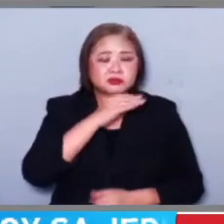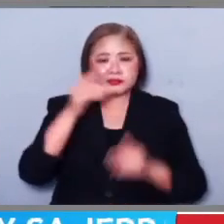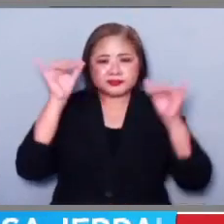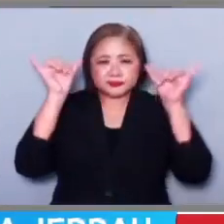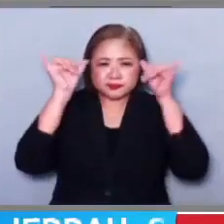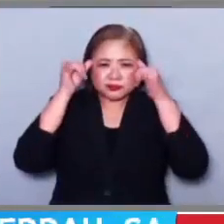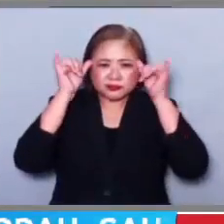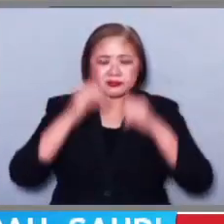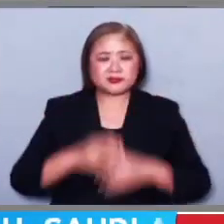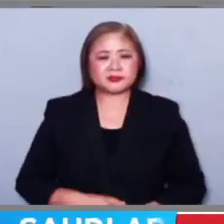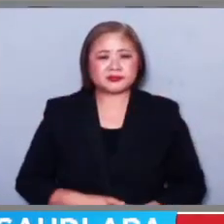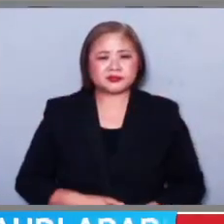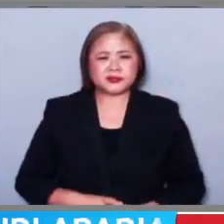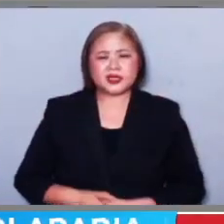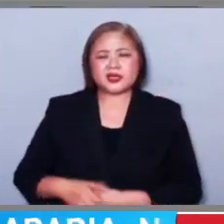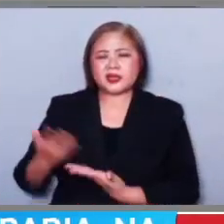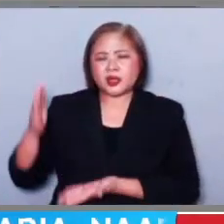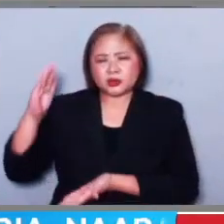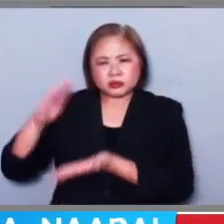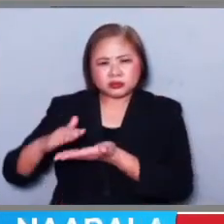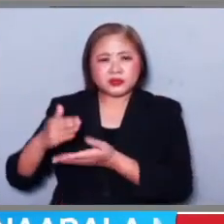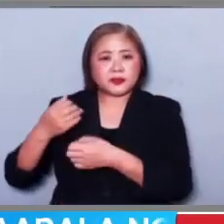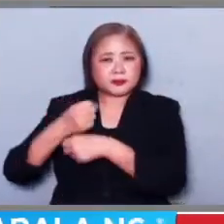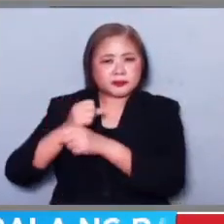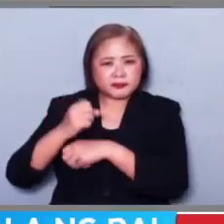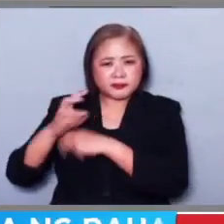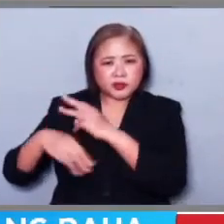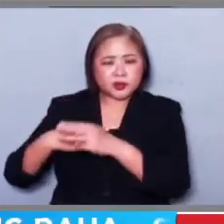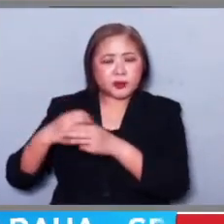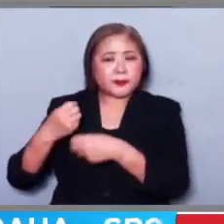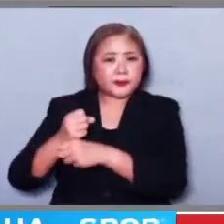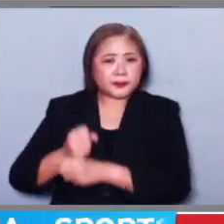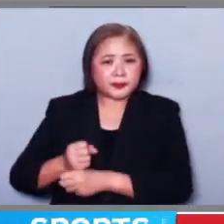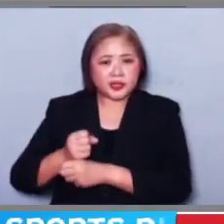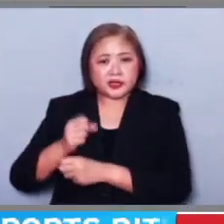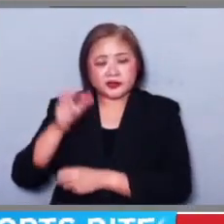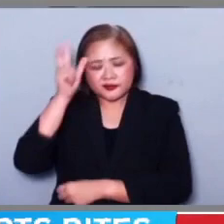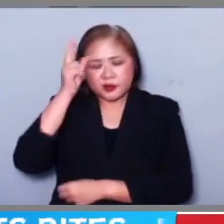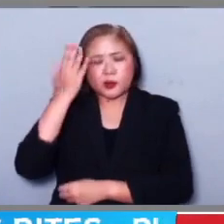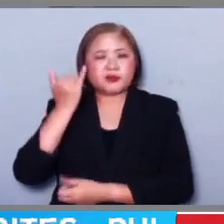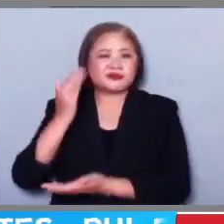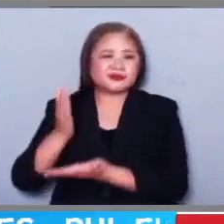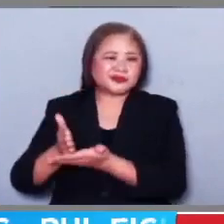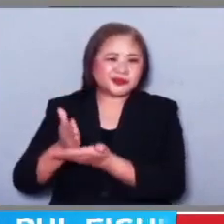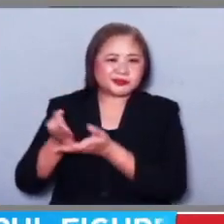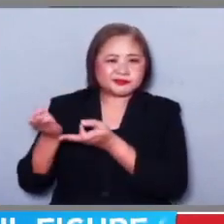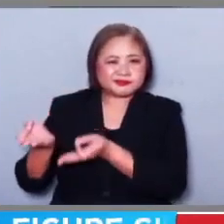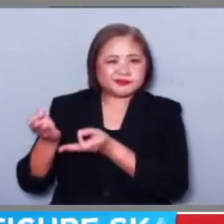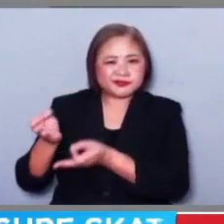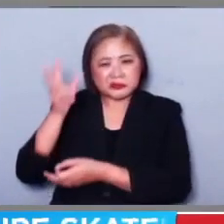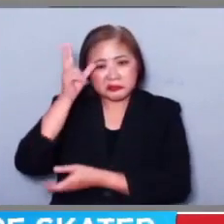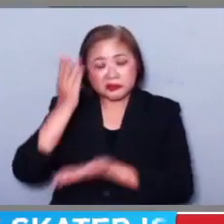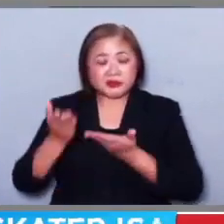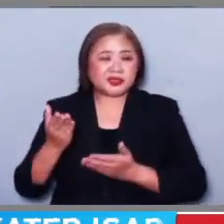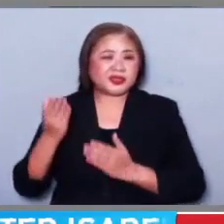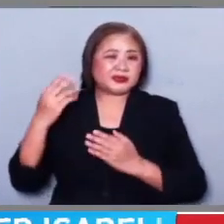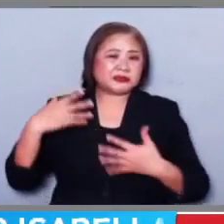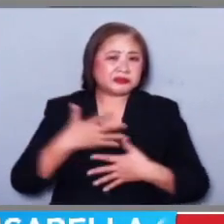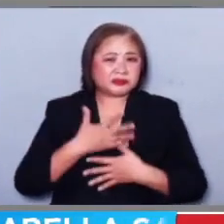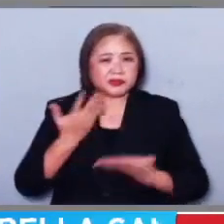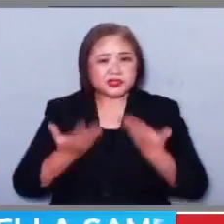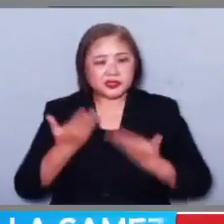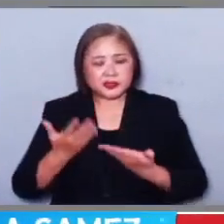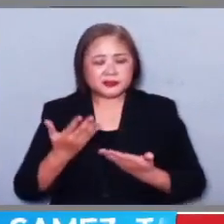local production dahil may mga tumigil na mula sa pag-aalaga sa pangambang malulugi dahil sa dami na imported na manok